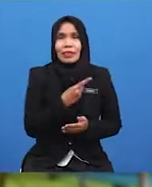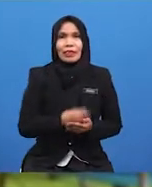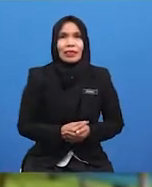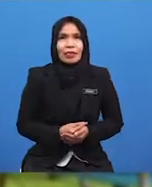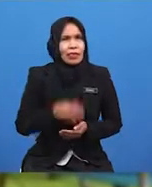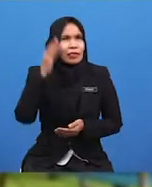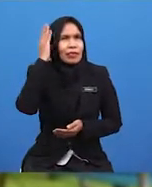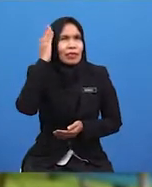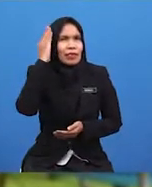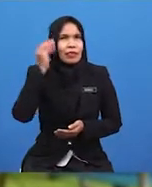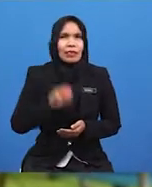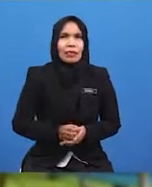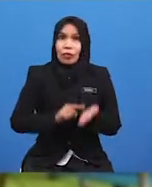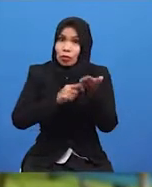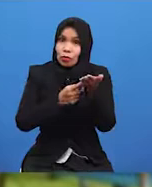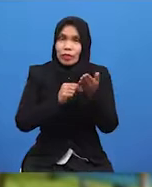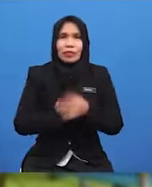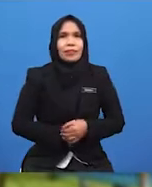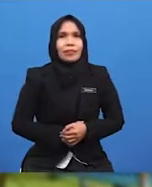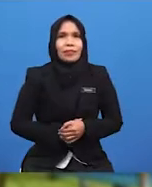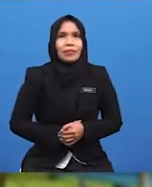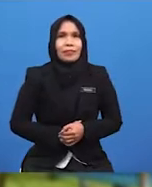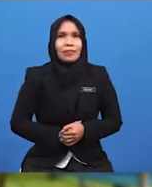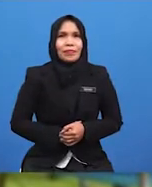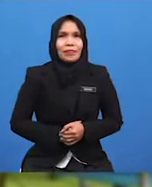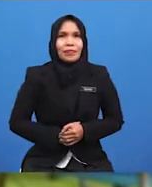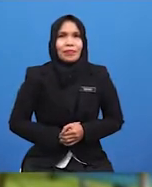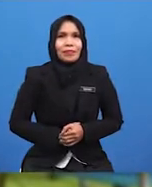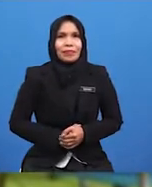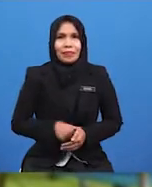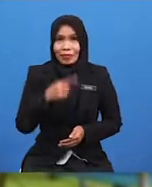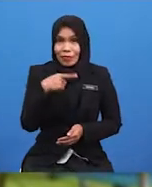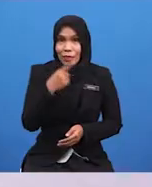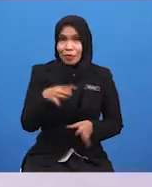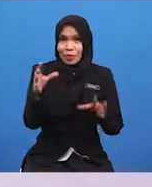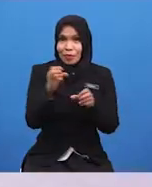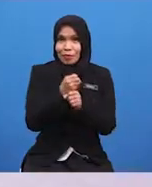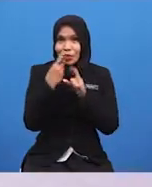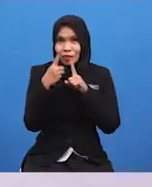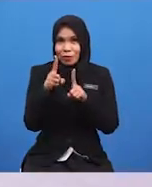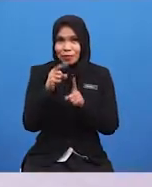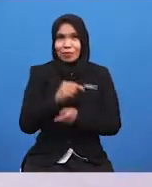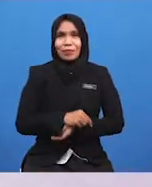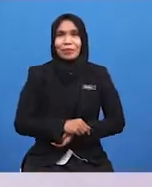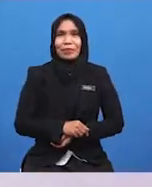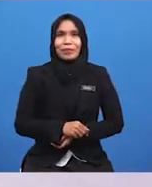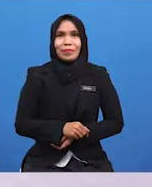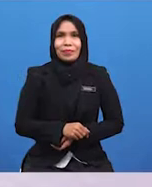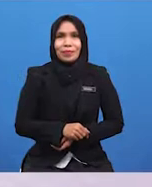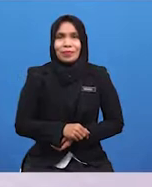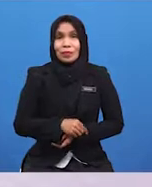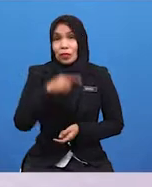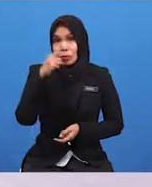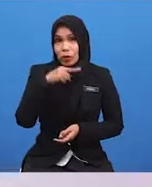ke semua cara menghormati diri Hai siapa dapat Jawa Bruce